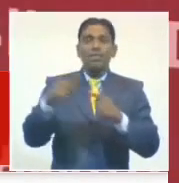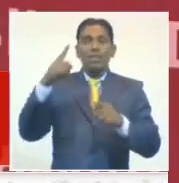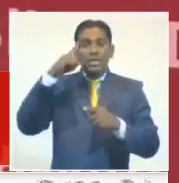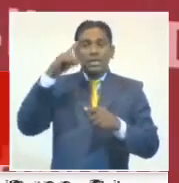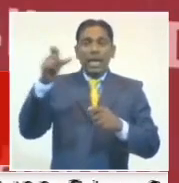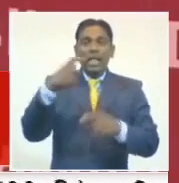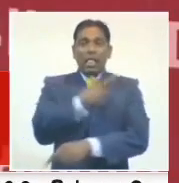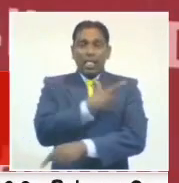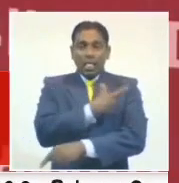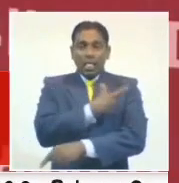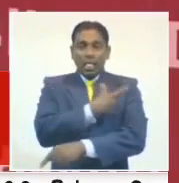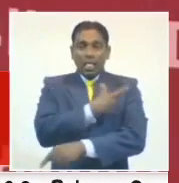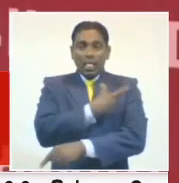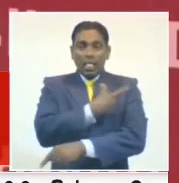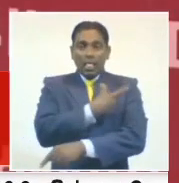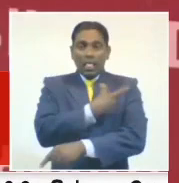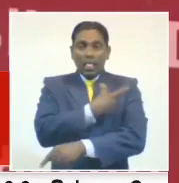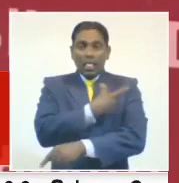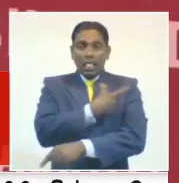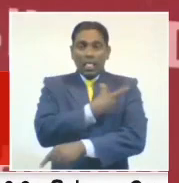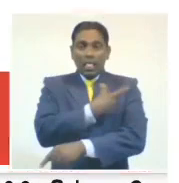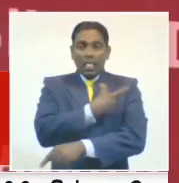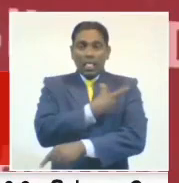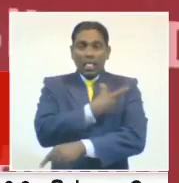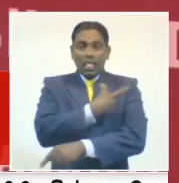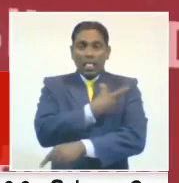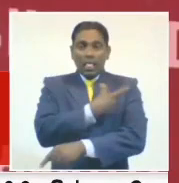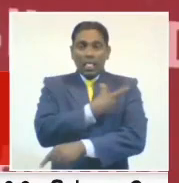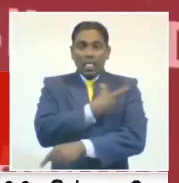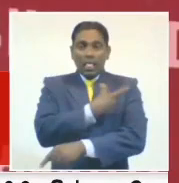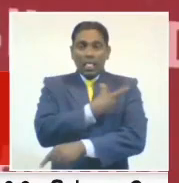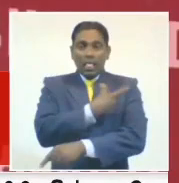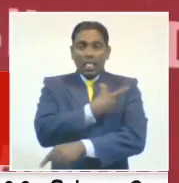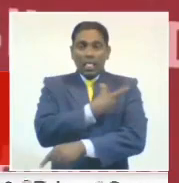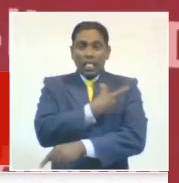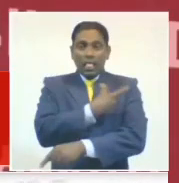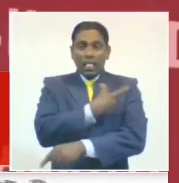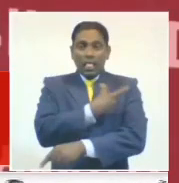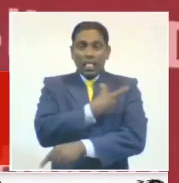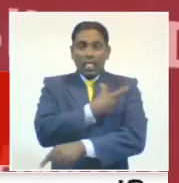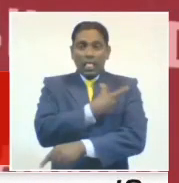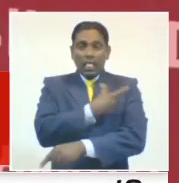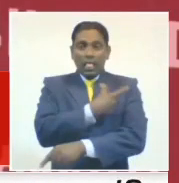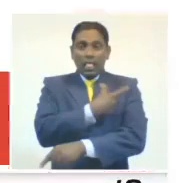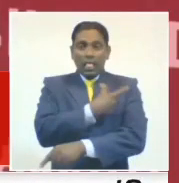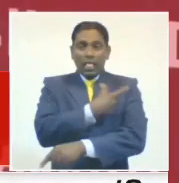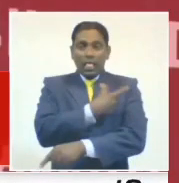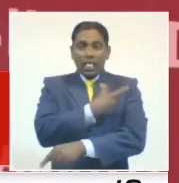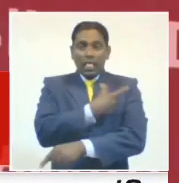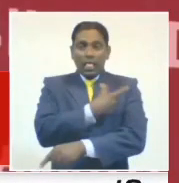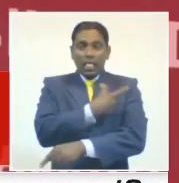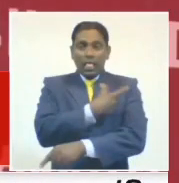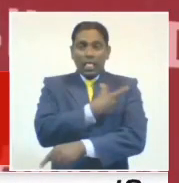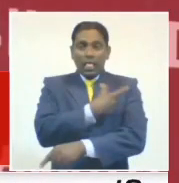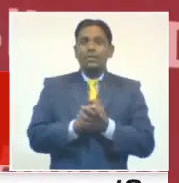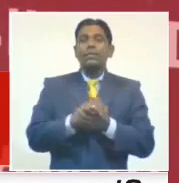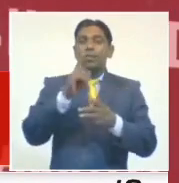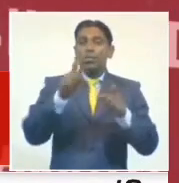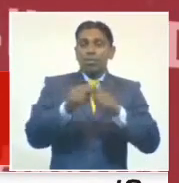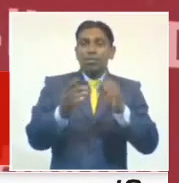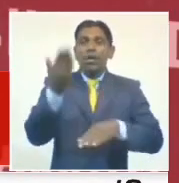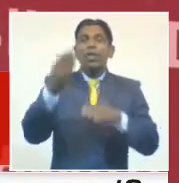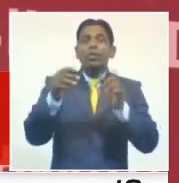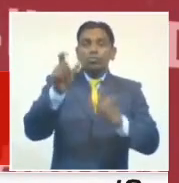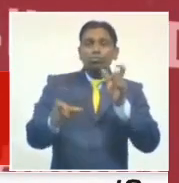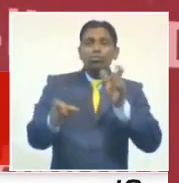සහ ෆයිසර් එන්නත් මාත්‍රා මිලියන 14ක් මිලදී ගැනීමට අමාත්‍ය මණ්ඩලය අනුමැතිය ලබා දීලා තිබෙනවා. වයස 30ට වඩා වැඩි ජනතාවට එන්නත් මාත්‍රා දෙක ලබා